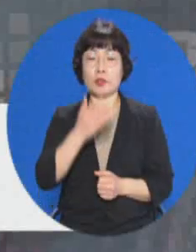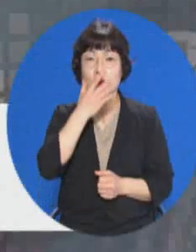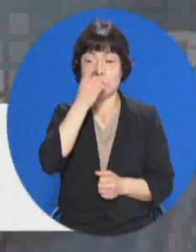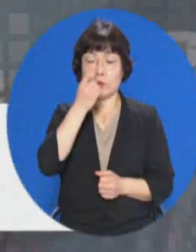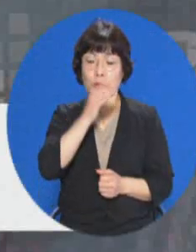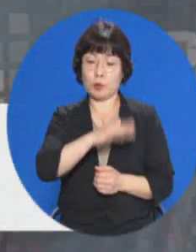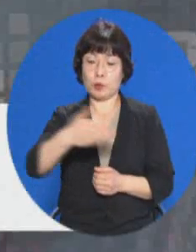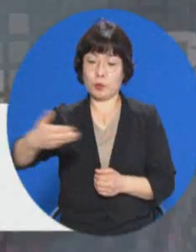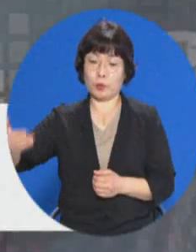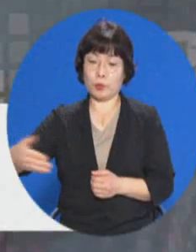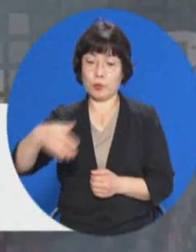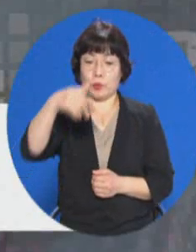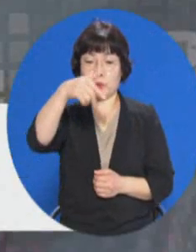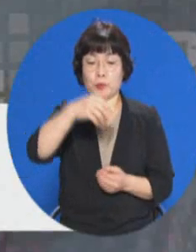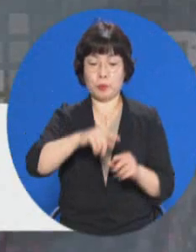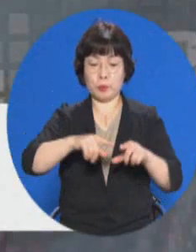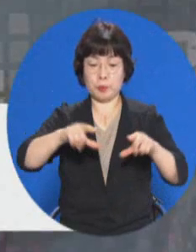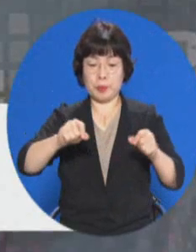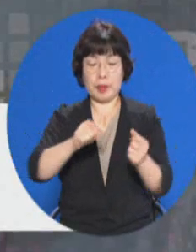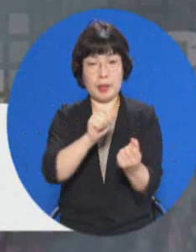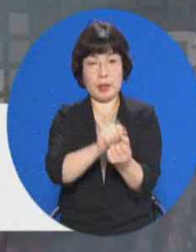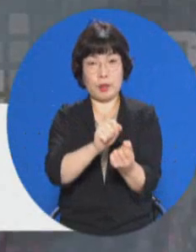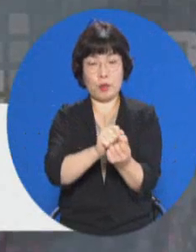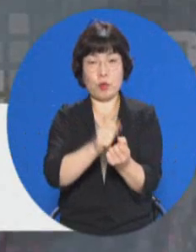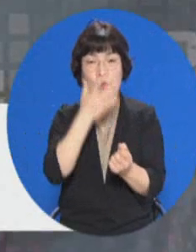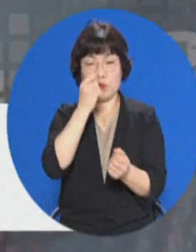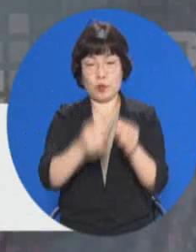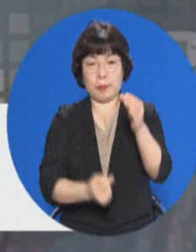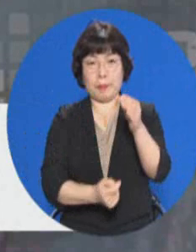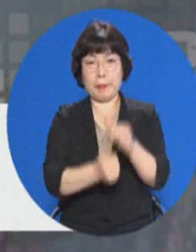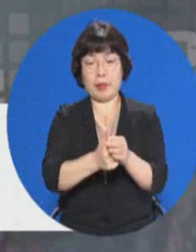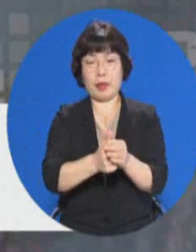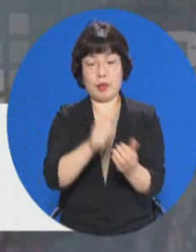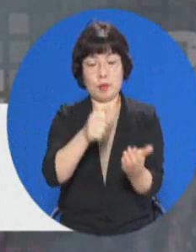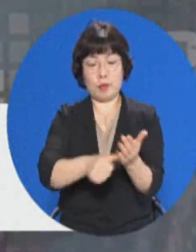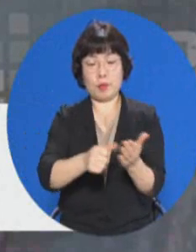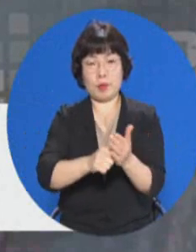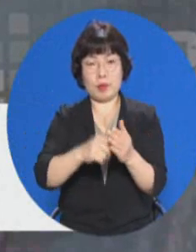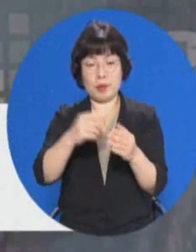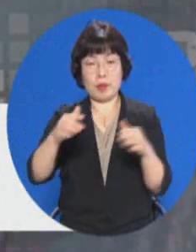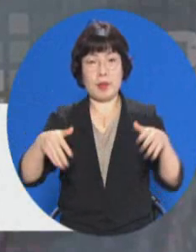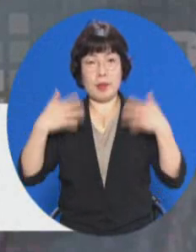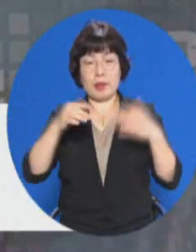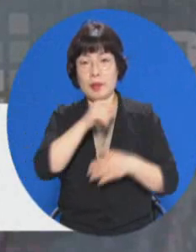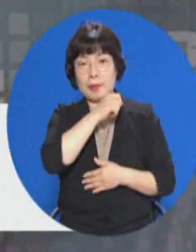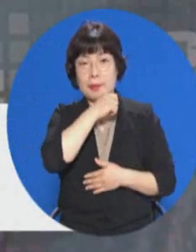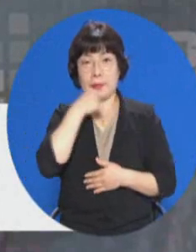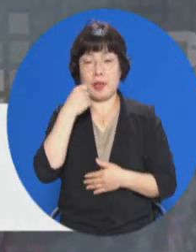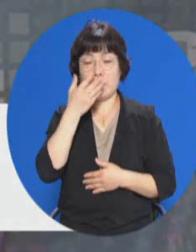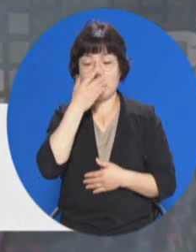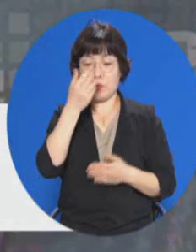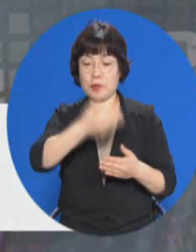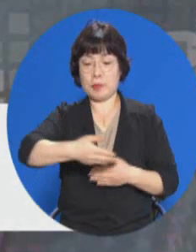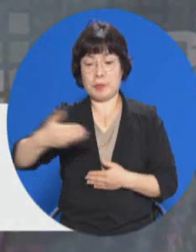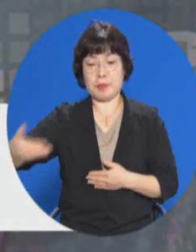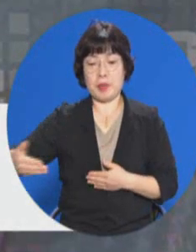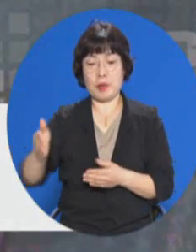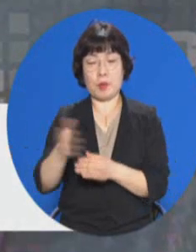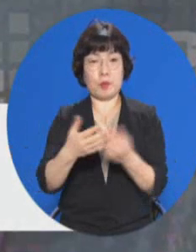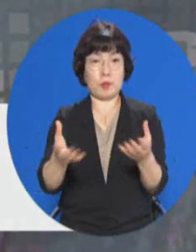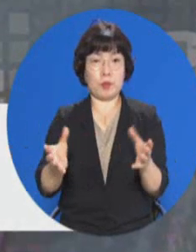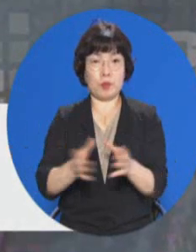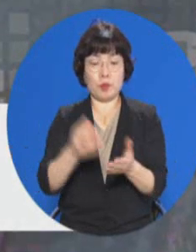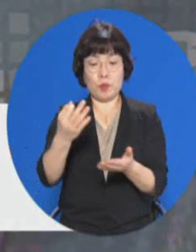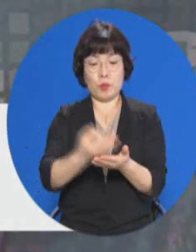순천만의 가리맛 조개는 순천의 대표 특산물입니다. 가을이 제철이기 때문에 이맘때면 순천만 인근 어촌계는